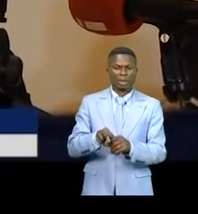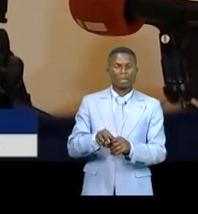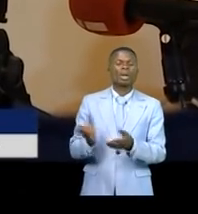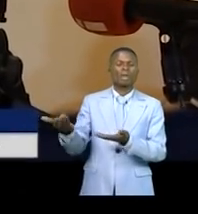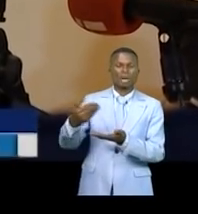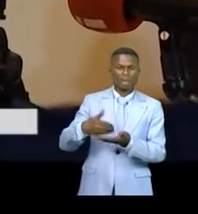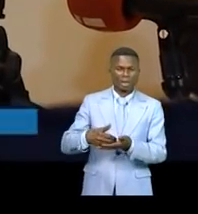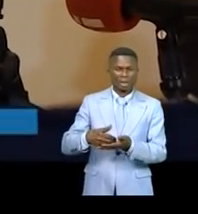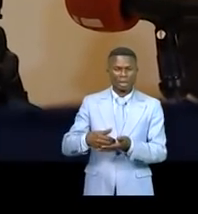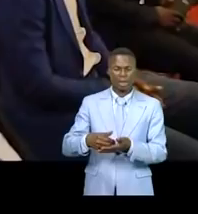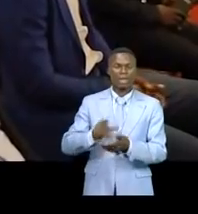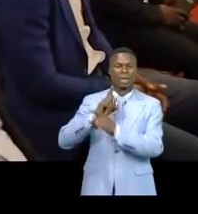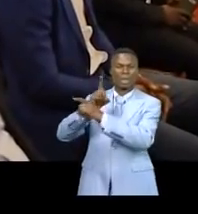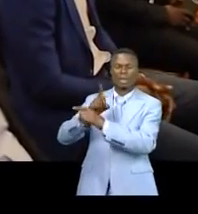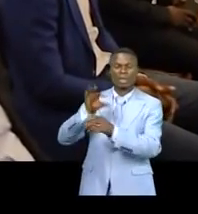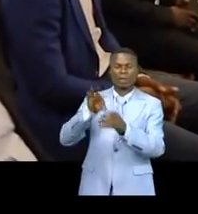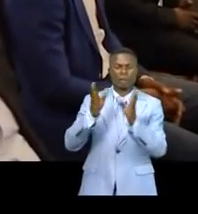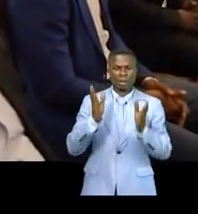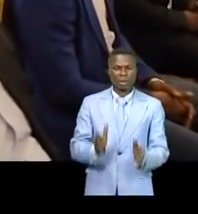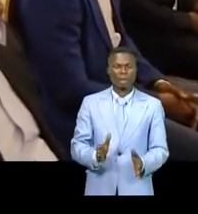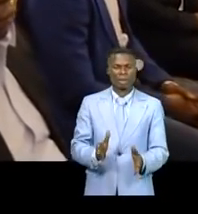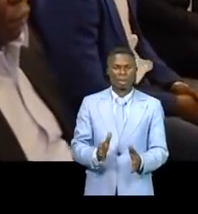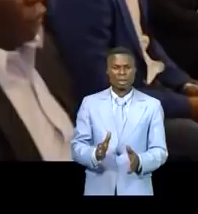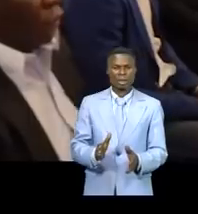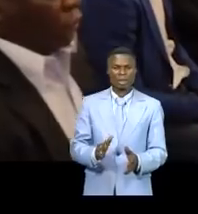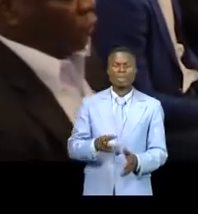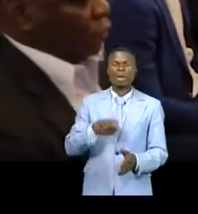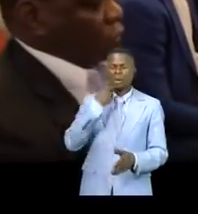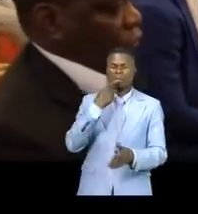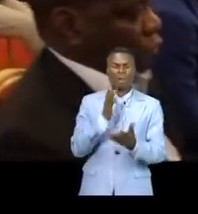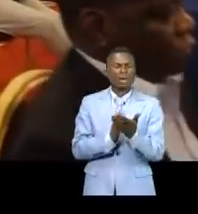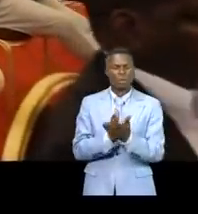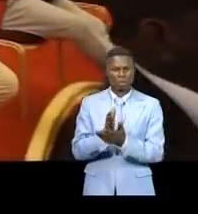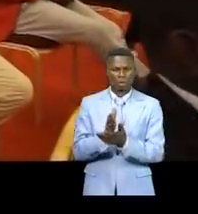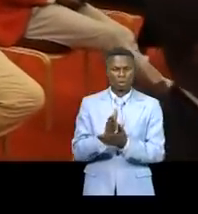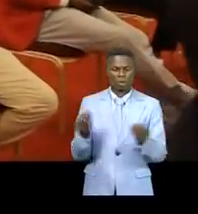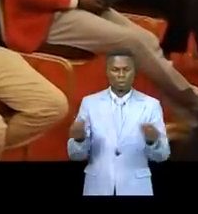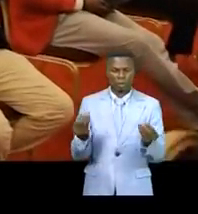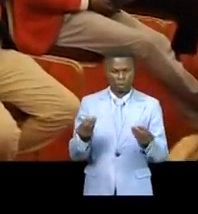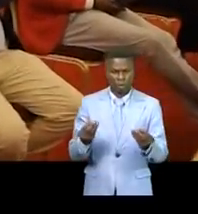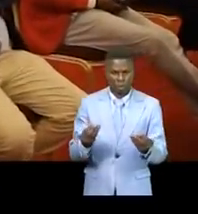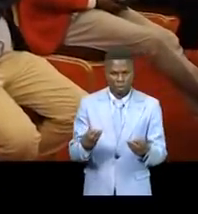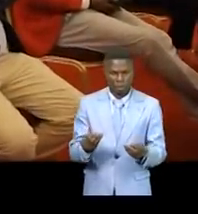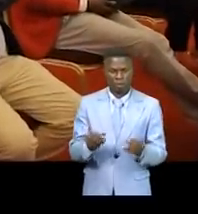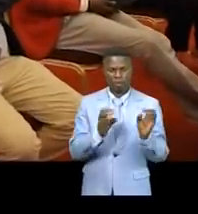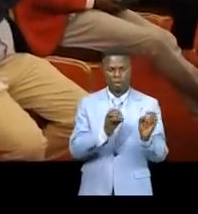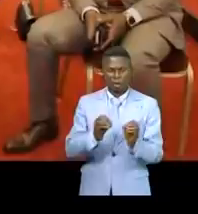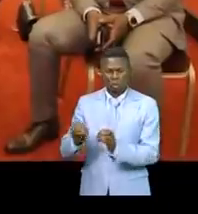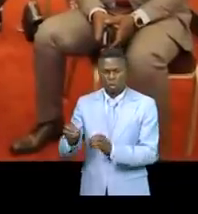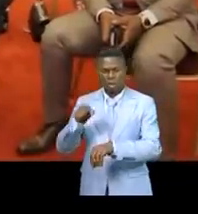revenir devant les électeurs à des intervalles réguliers afin d'obtenir le renouvellement de